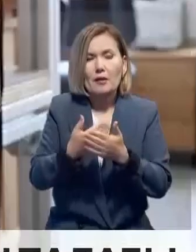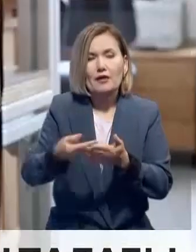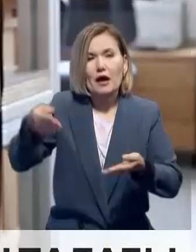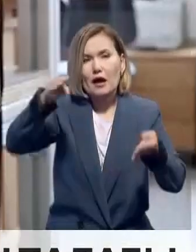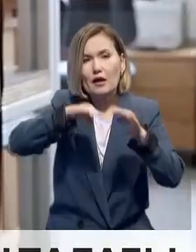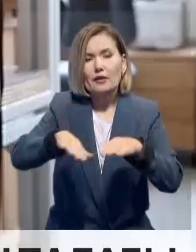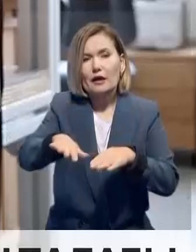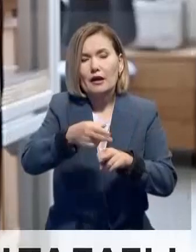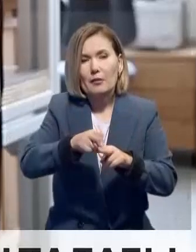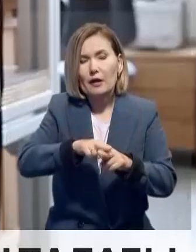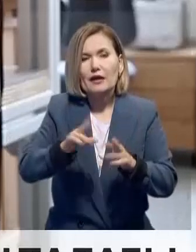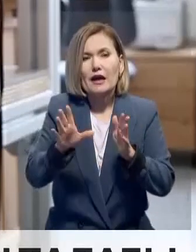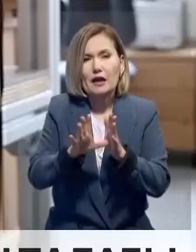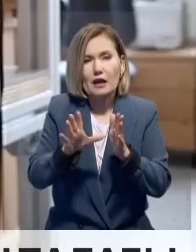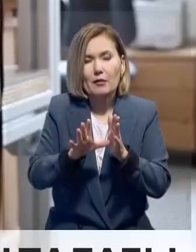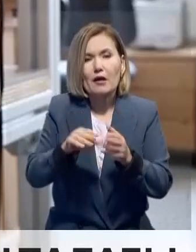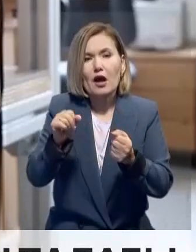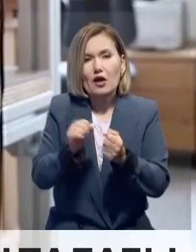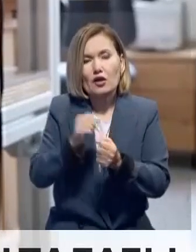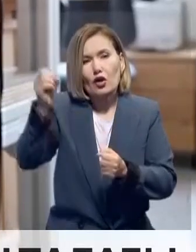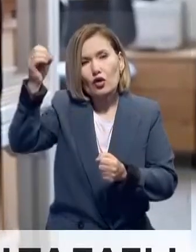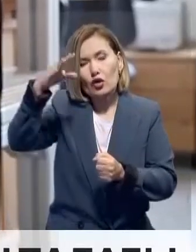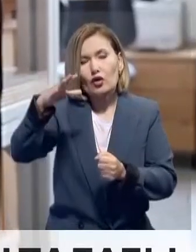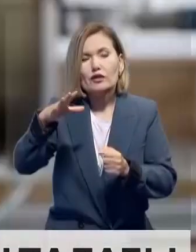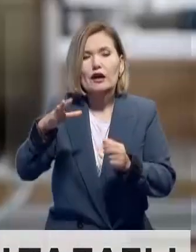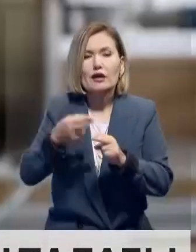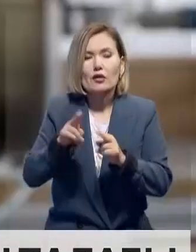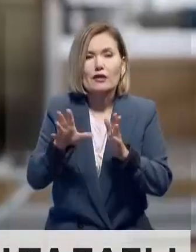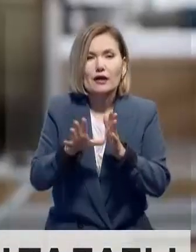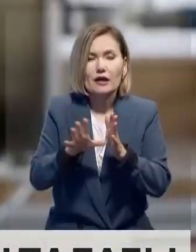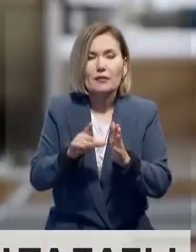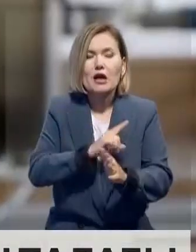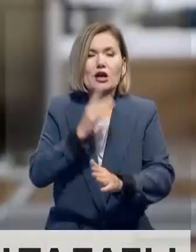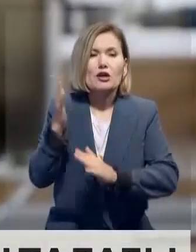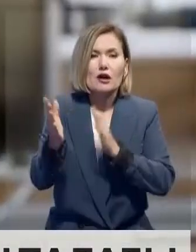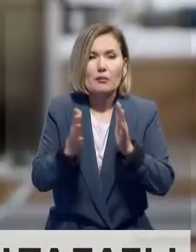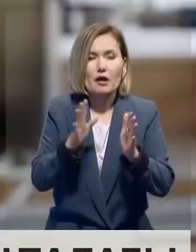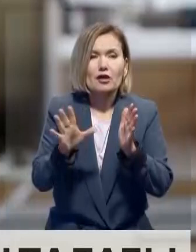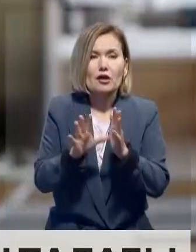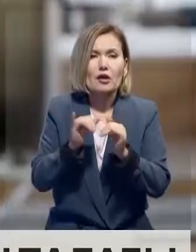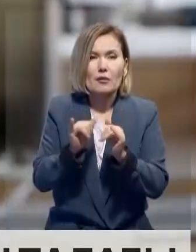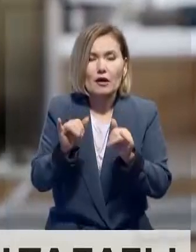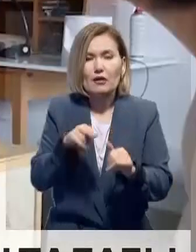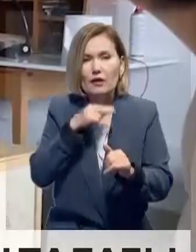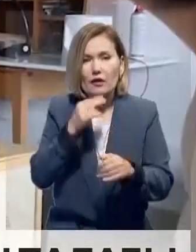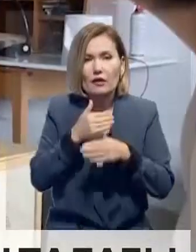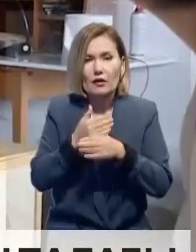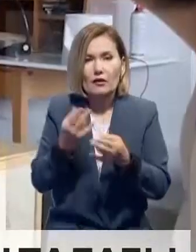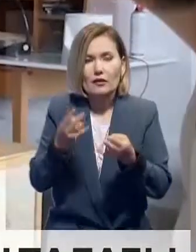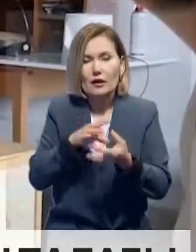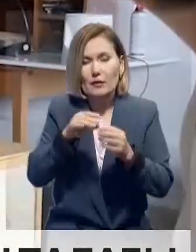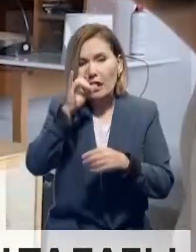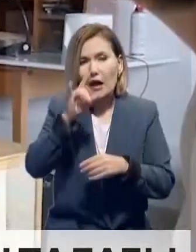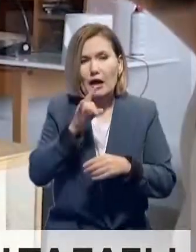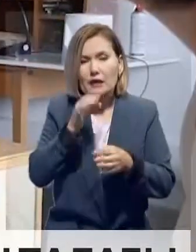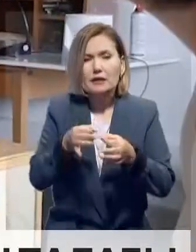өңірде гидроэнергетиканы, шөлейтте күн энергиясын, шатқалдарда жел қуатын дамытуға мән берілу керек. Қазақстан атом электр станциясын